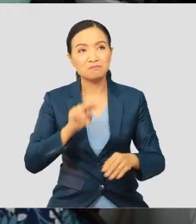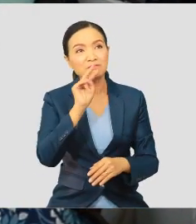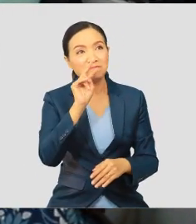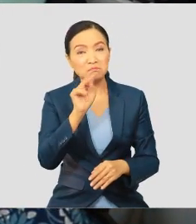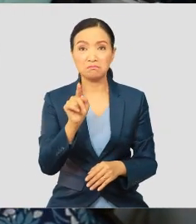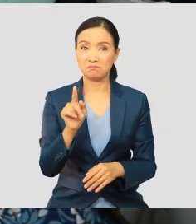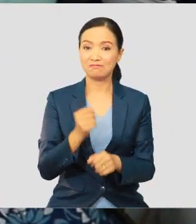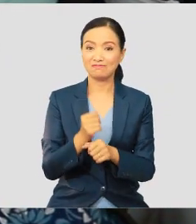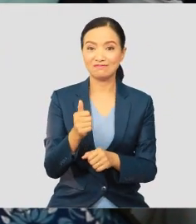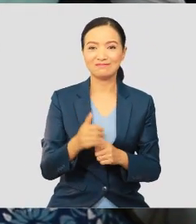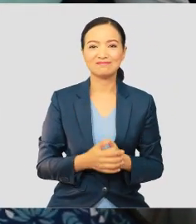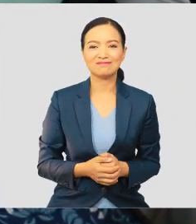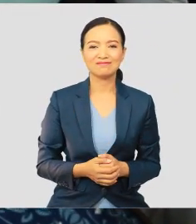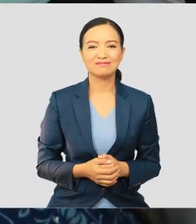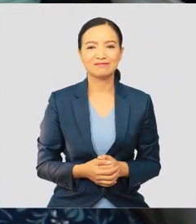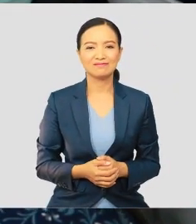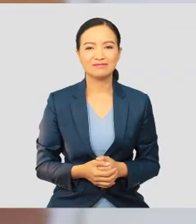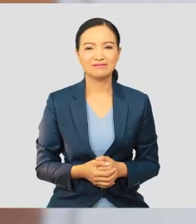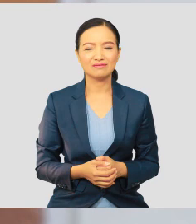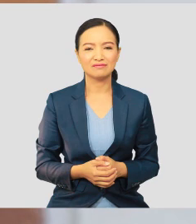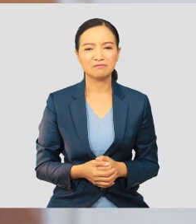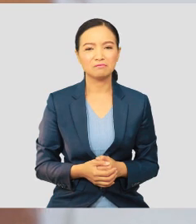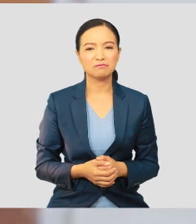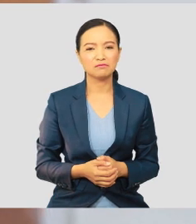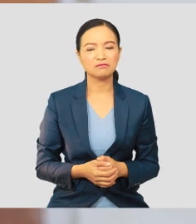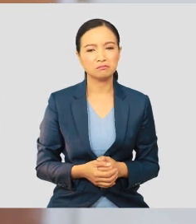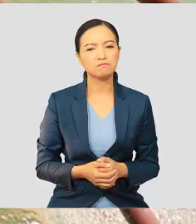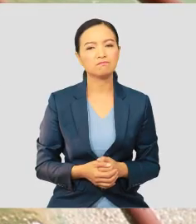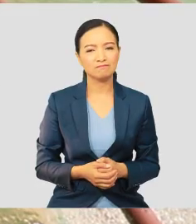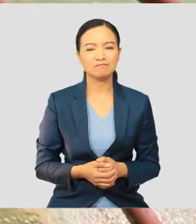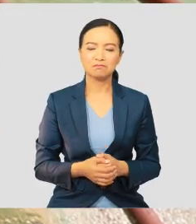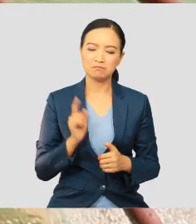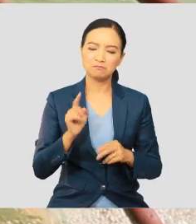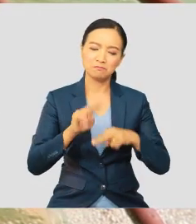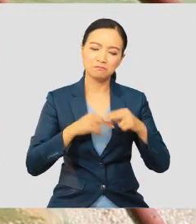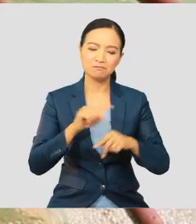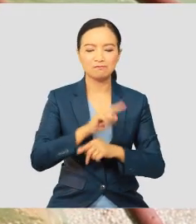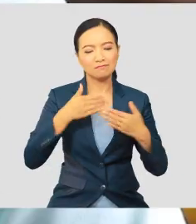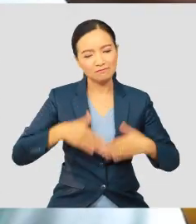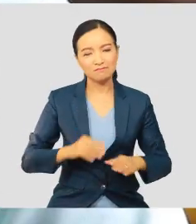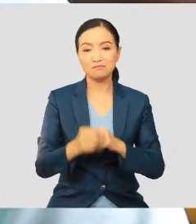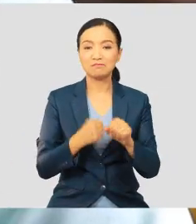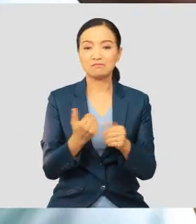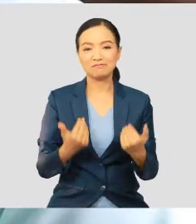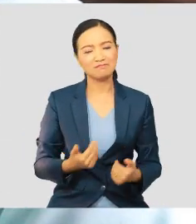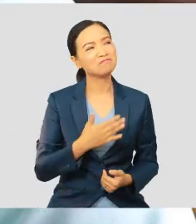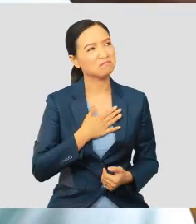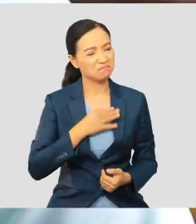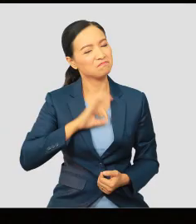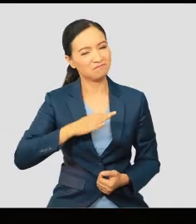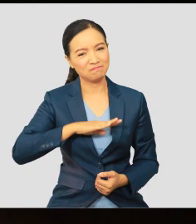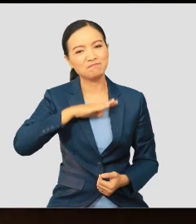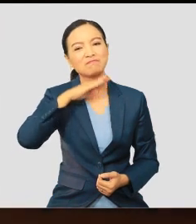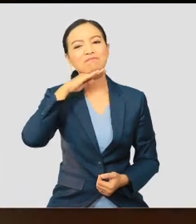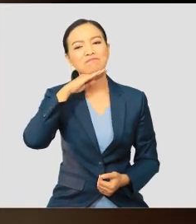องๆได้เห็นด้วย ครับถ้าหากว่าสิ่งที่เกิดขึ้นในห้องนั้นมันเป็นของขวัญวันเกิดในปีนี้ของเราเป็นอย่างไรบ้าง เป็นของขวัญวันเกิดที่อิ่มม